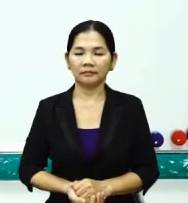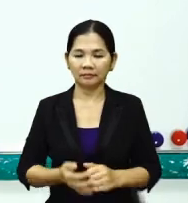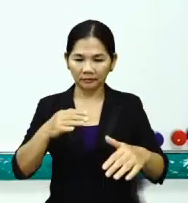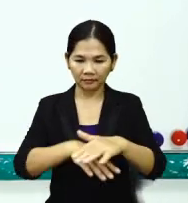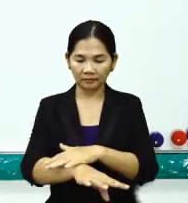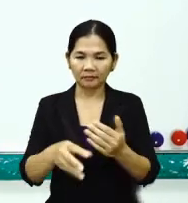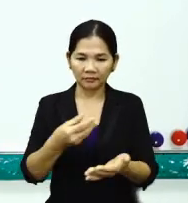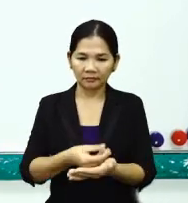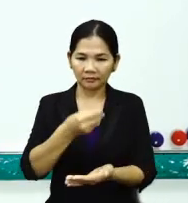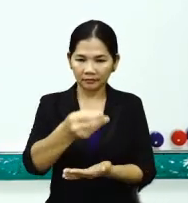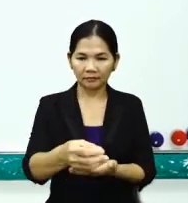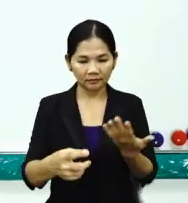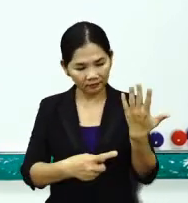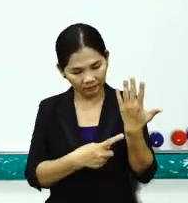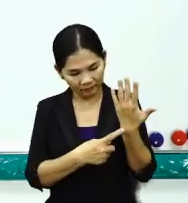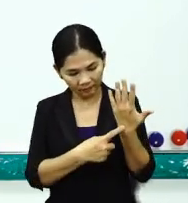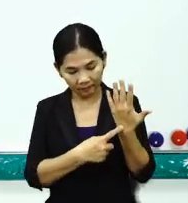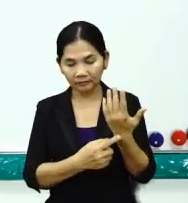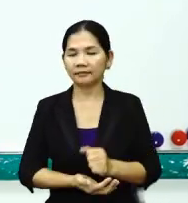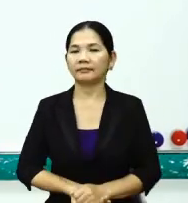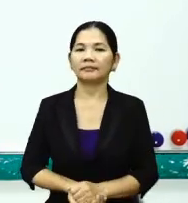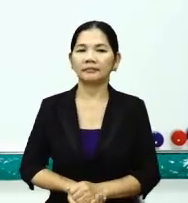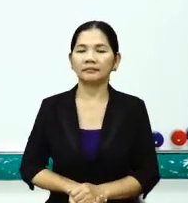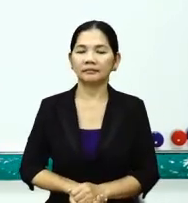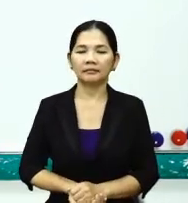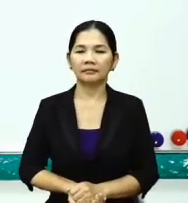chỗ tình khẳng